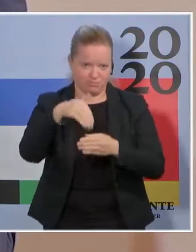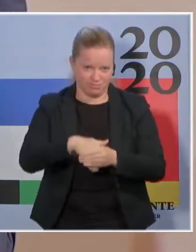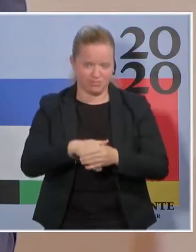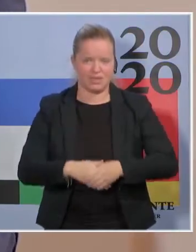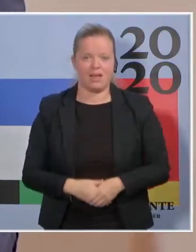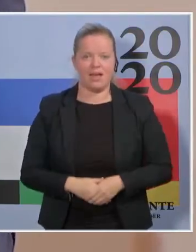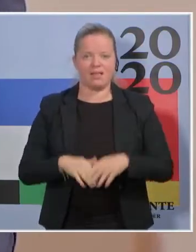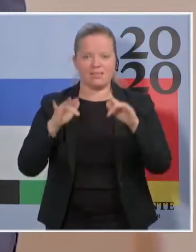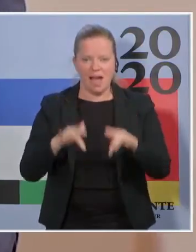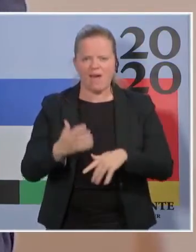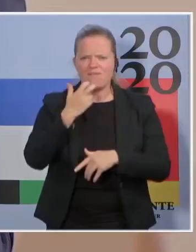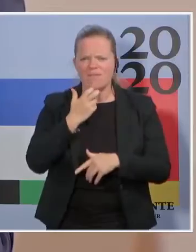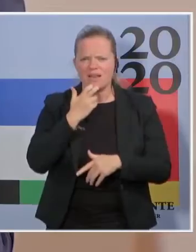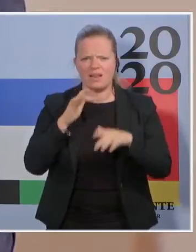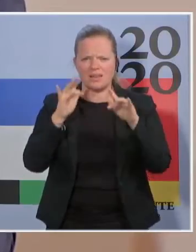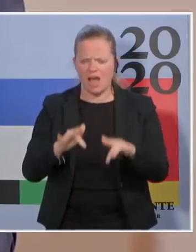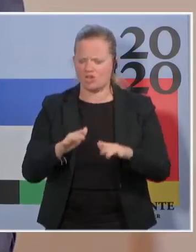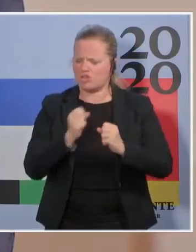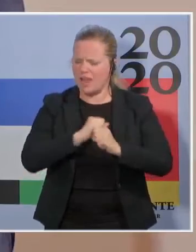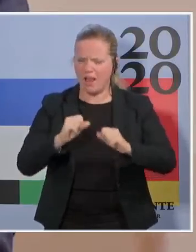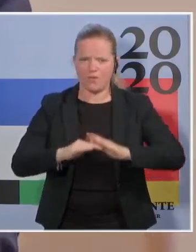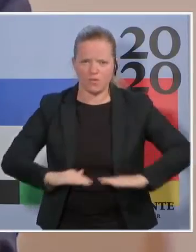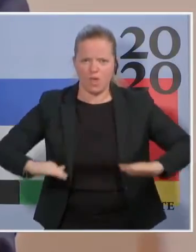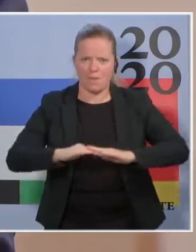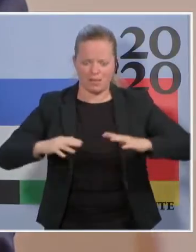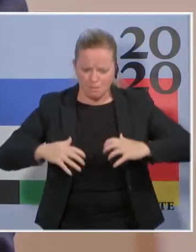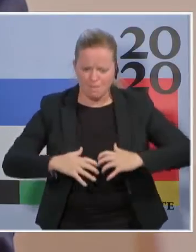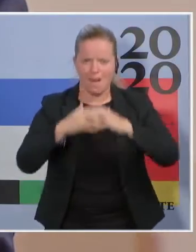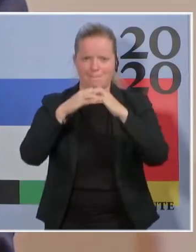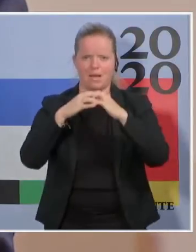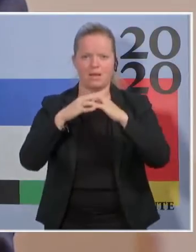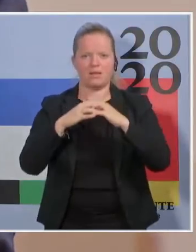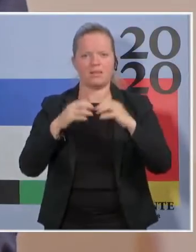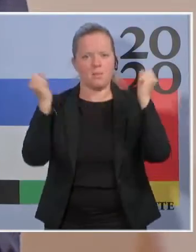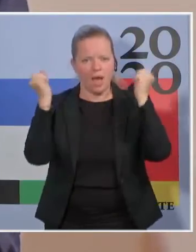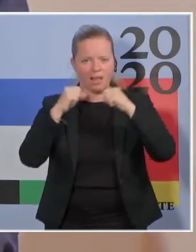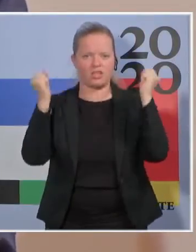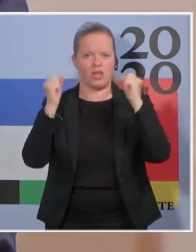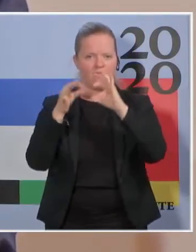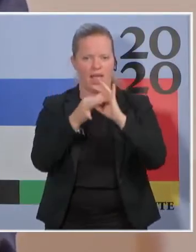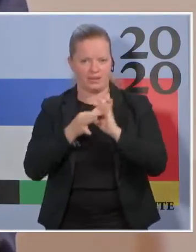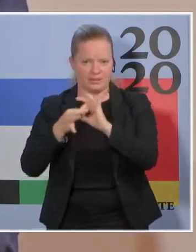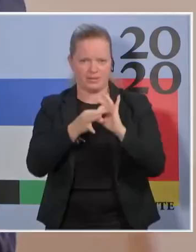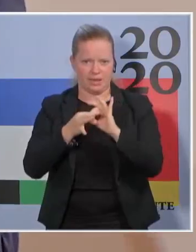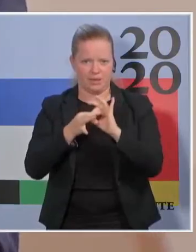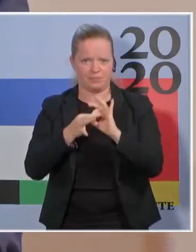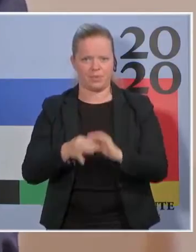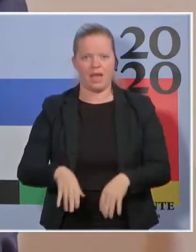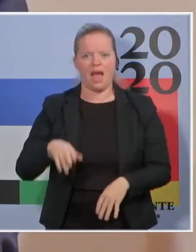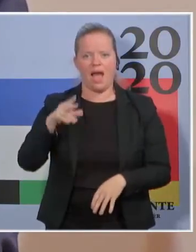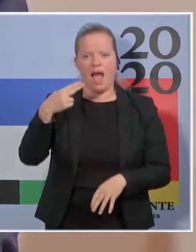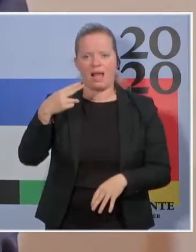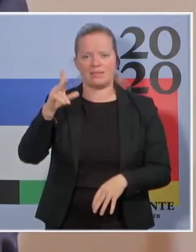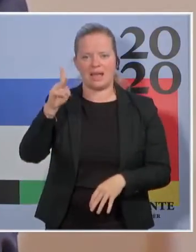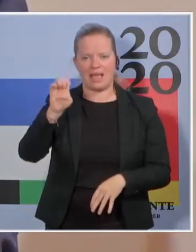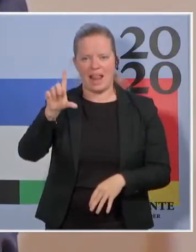1945 gehabt hat, wieder schnell ein Fundament schaffen für die Rückkehr zu demokratischen Verhältnissen. Hans Kelsen, der Architekt der